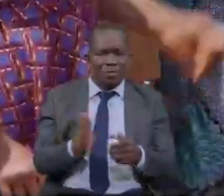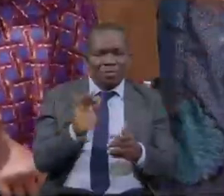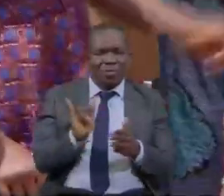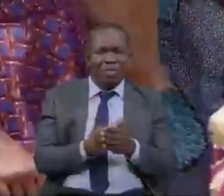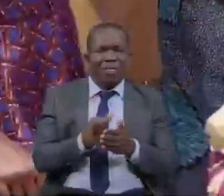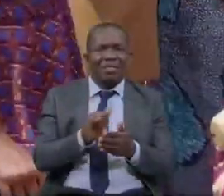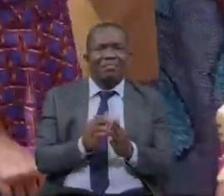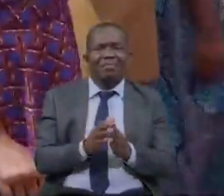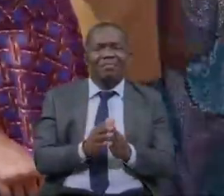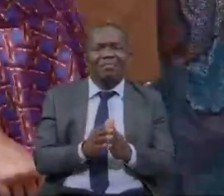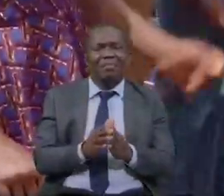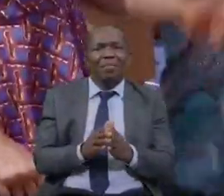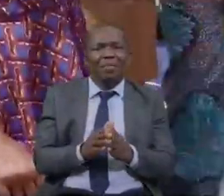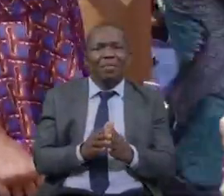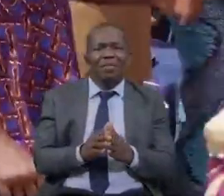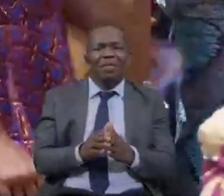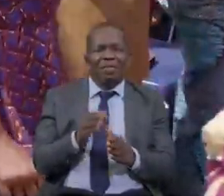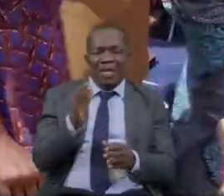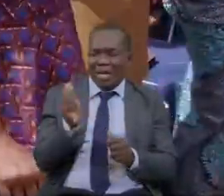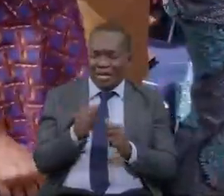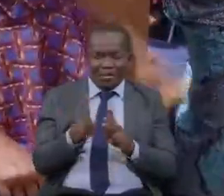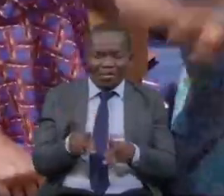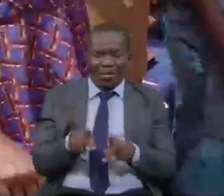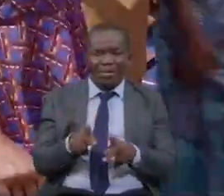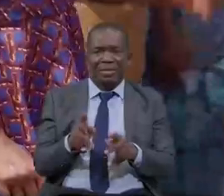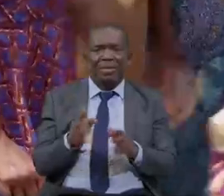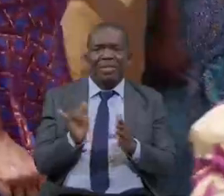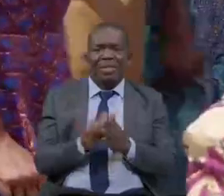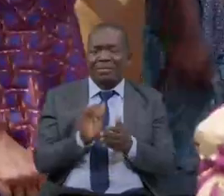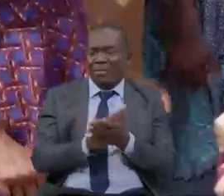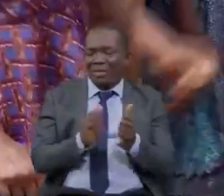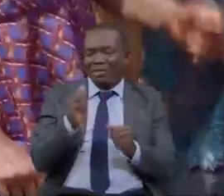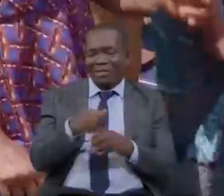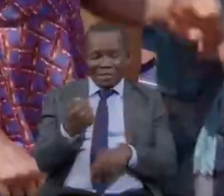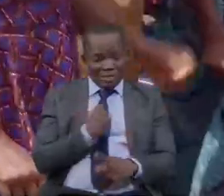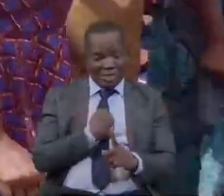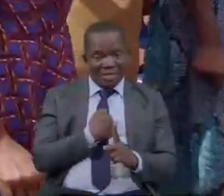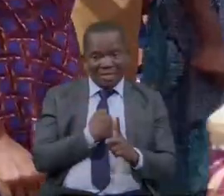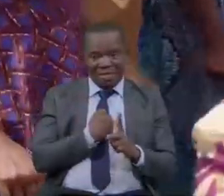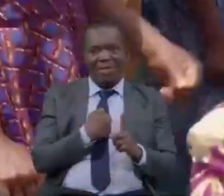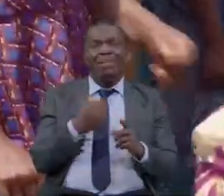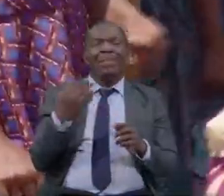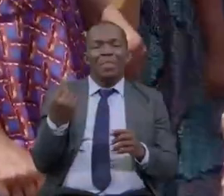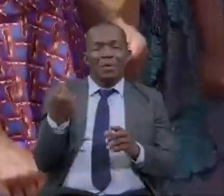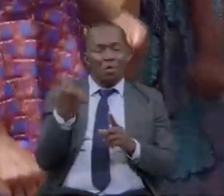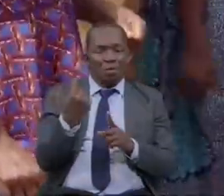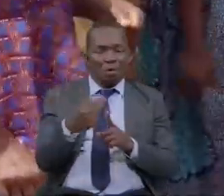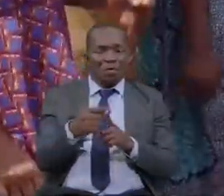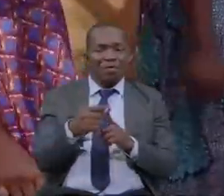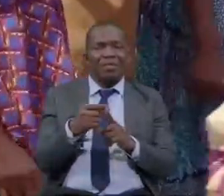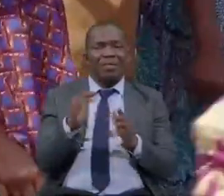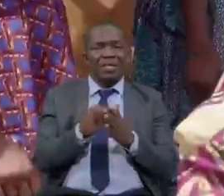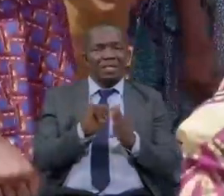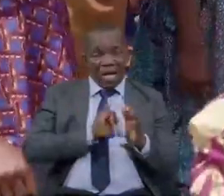Celui qui croit en moi fera les œuvres que je fais et il en fera de plus grandes